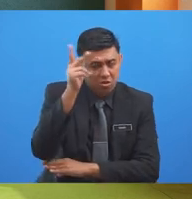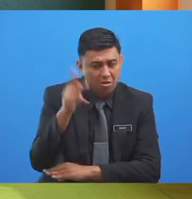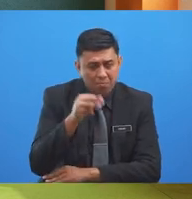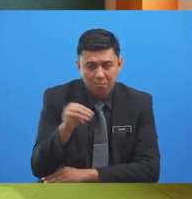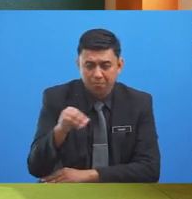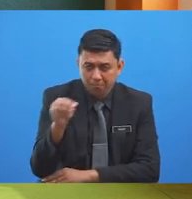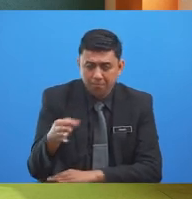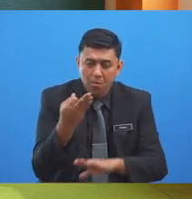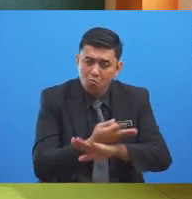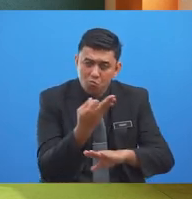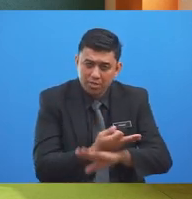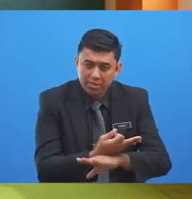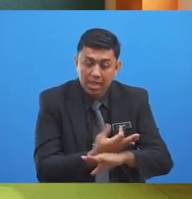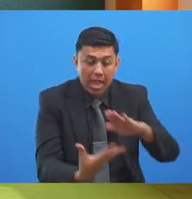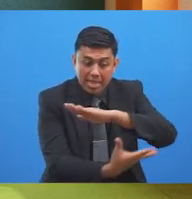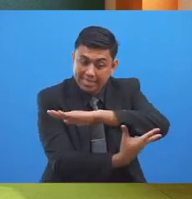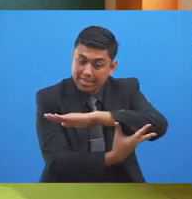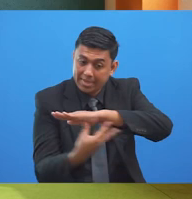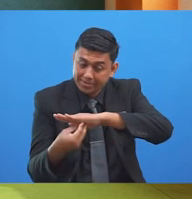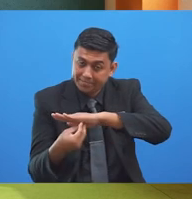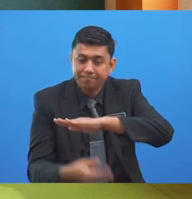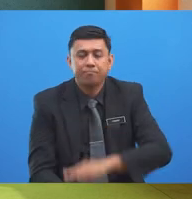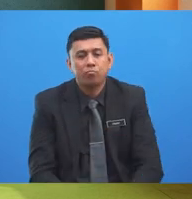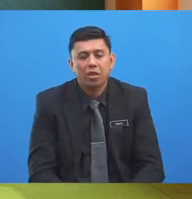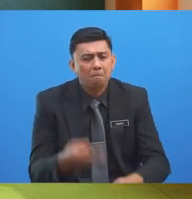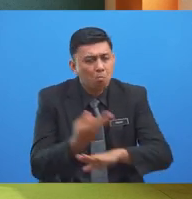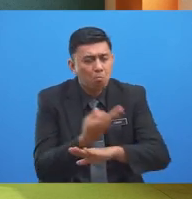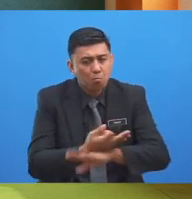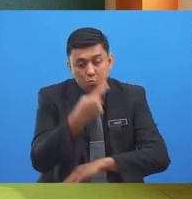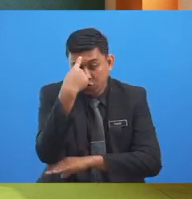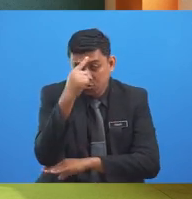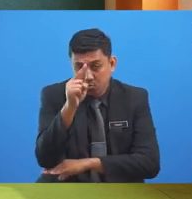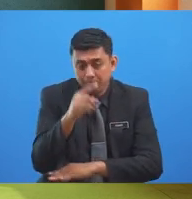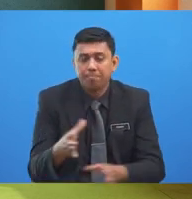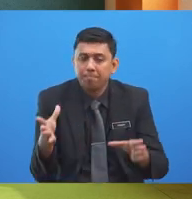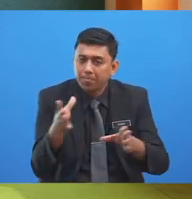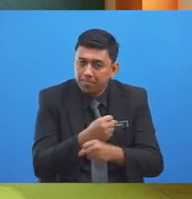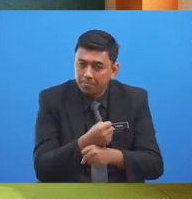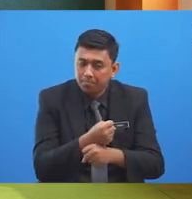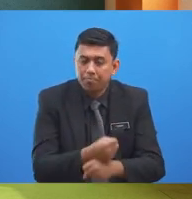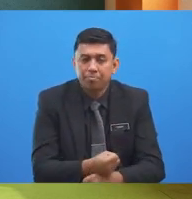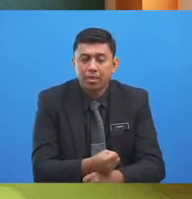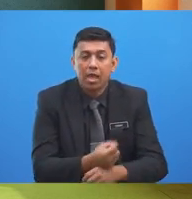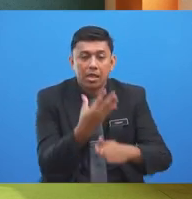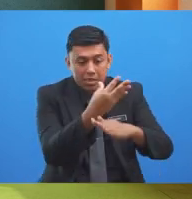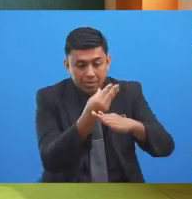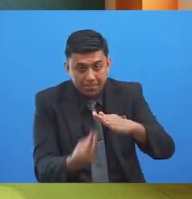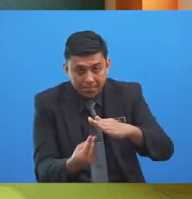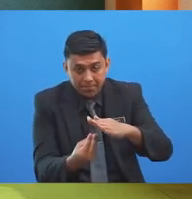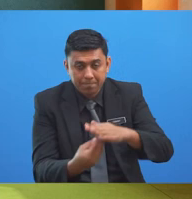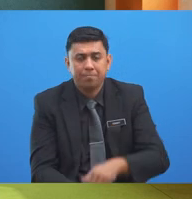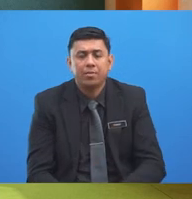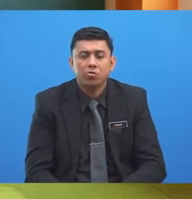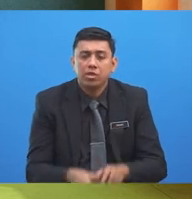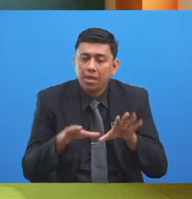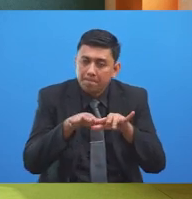murid-murid fungsi scanner? Scanner berfungsi untuk mendapatkan input daripada